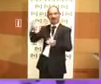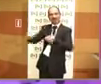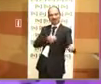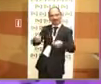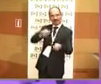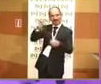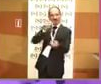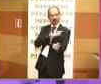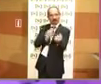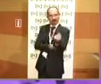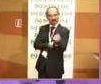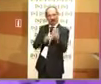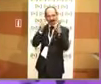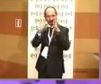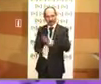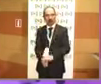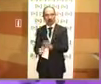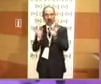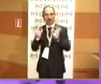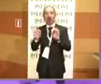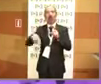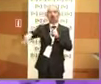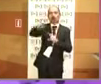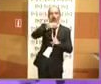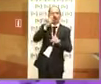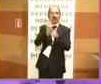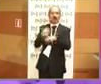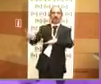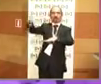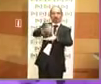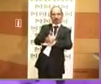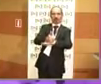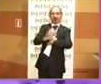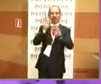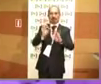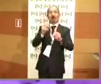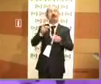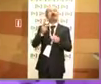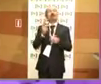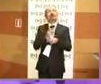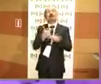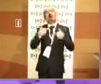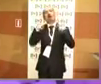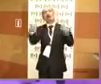il potere. Là dobbiamo esserci noi. Per questo noi dobbiamo